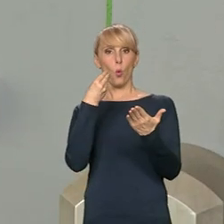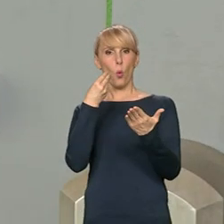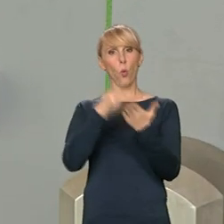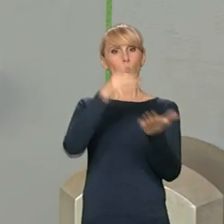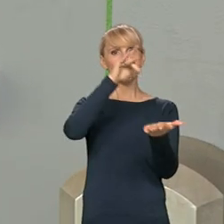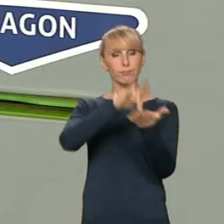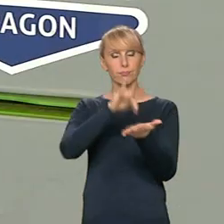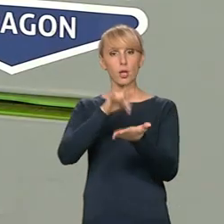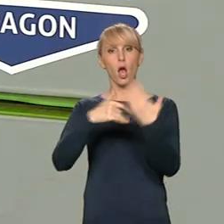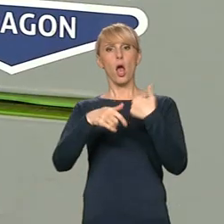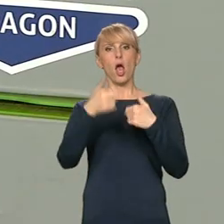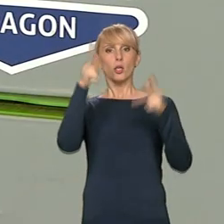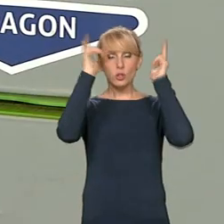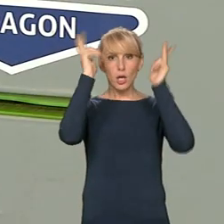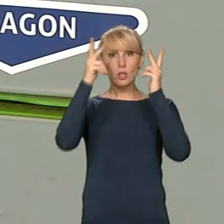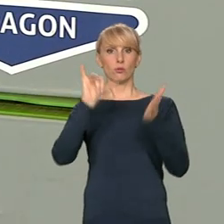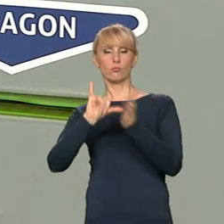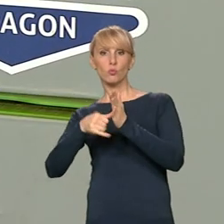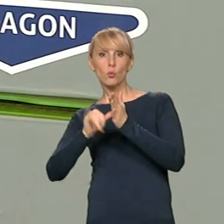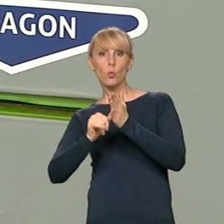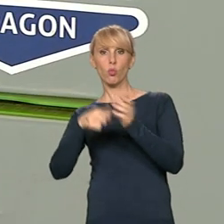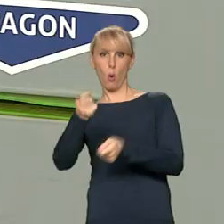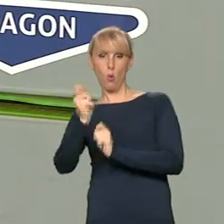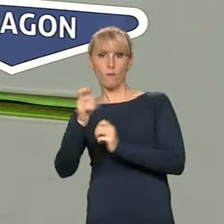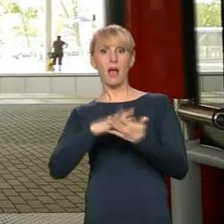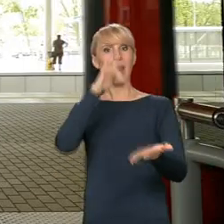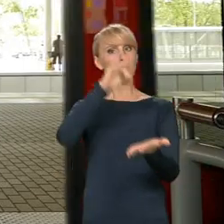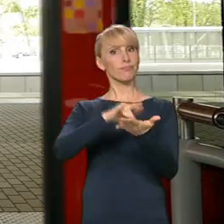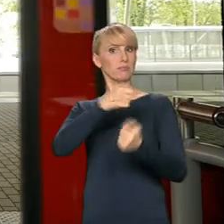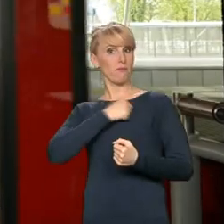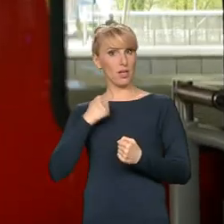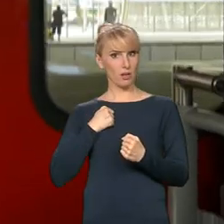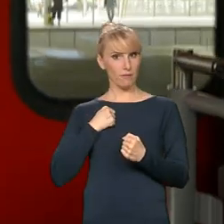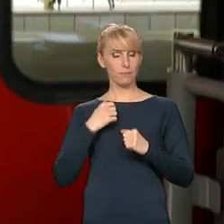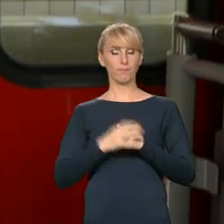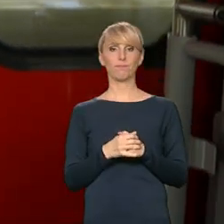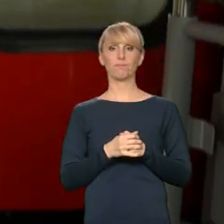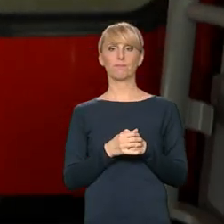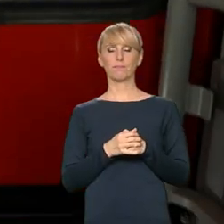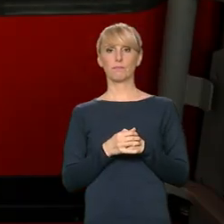Łowiczu, Skierniewicach i Kutnie, jak również na dworcach w Warszawie.